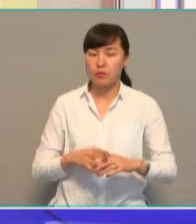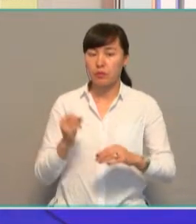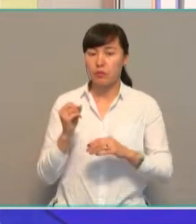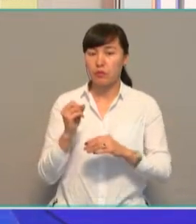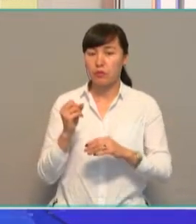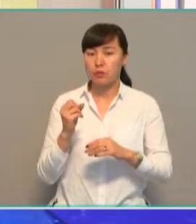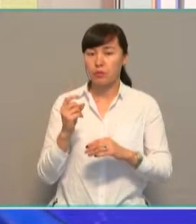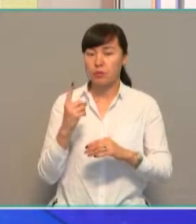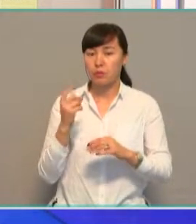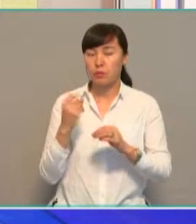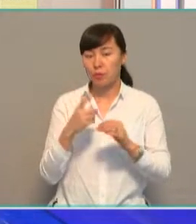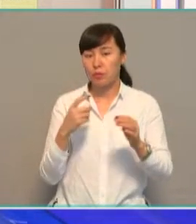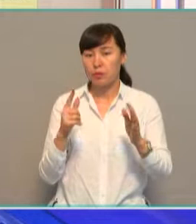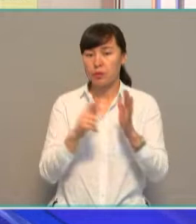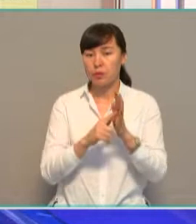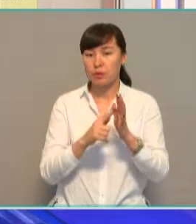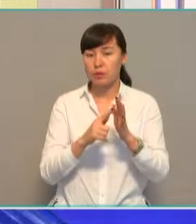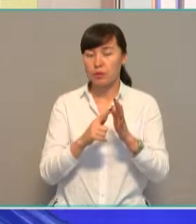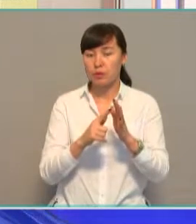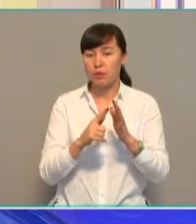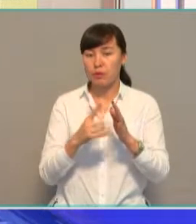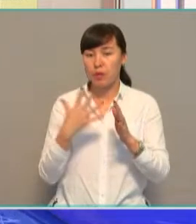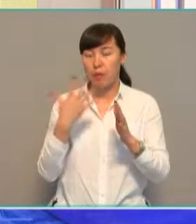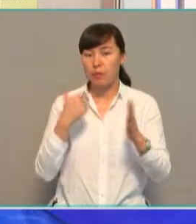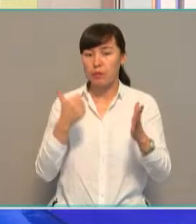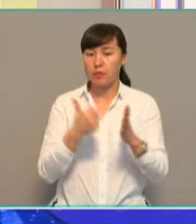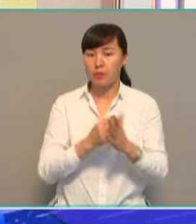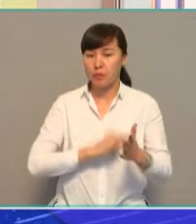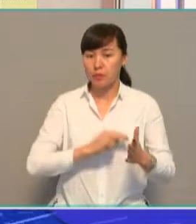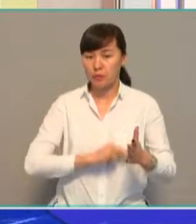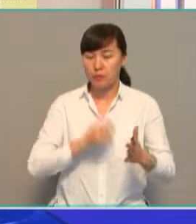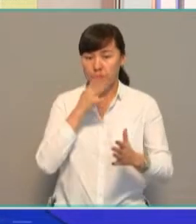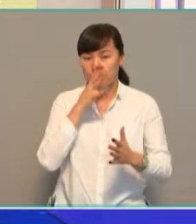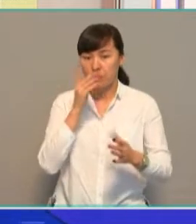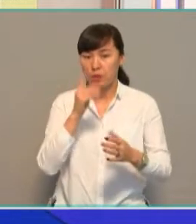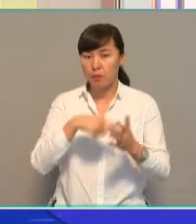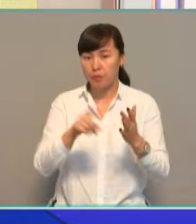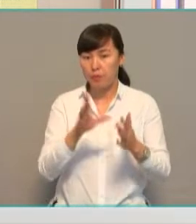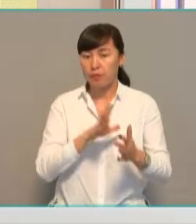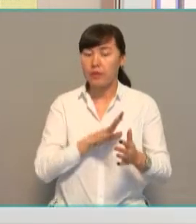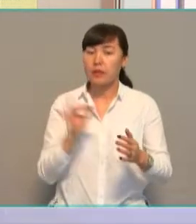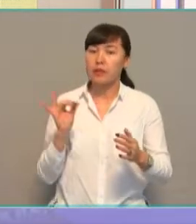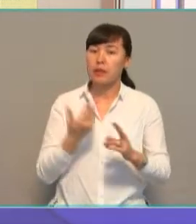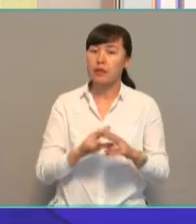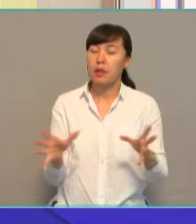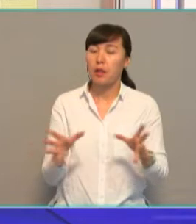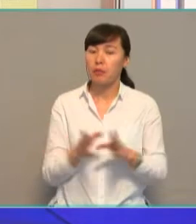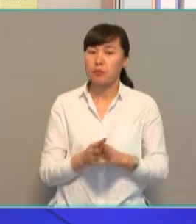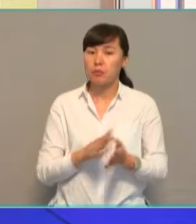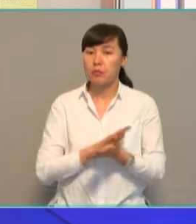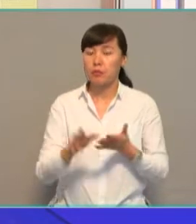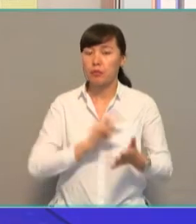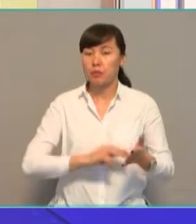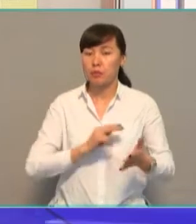11-ден 7-ге ғана дейін. Кешіресе 11-ден 5-ке дейін жұмыс істеу уақытысы белгіленді, және де сонымен қатар